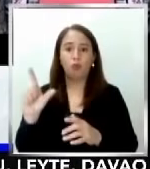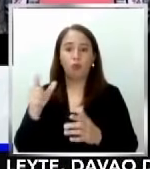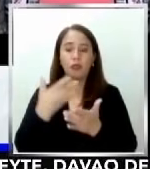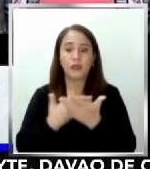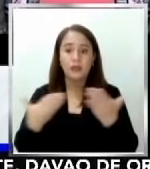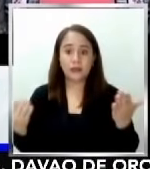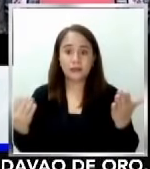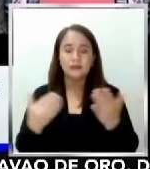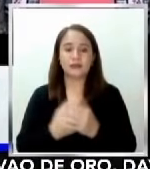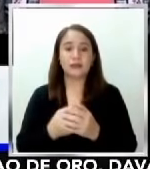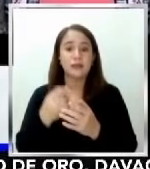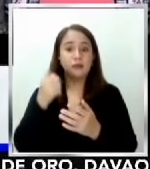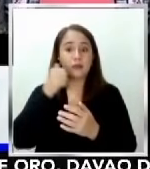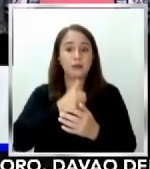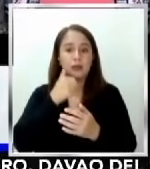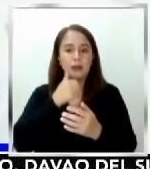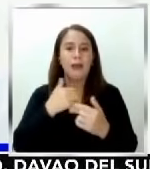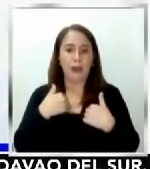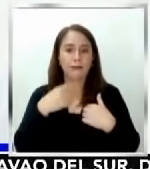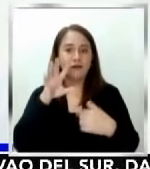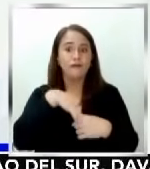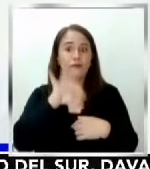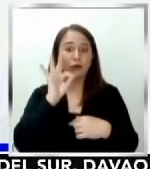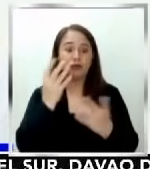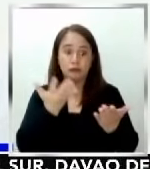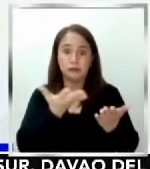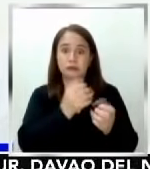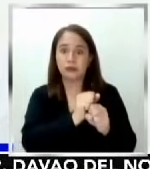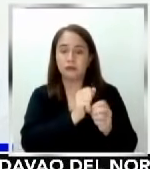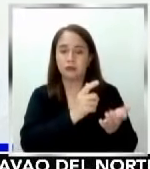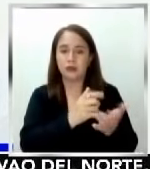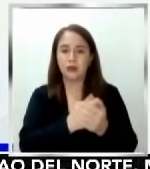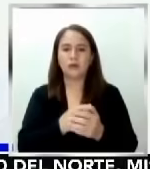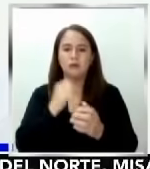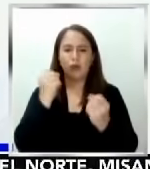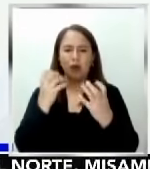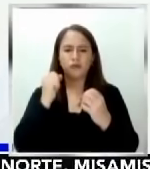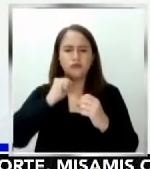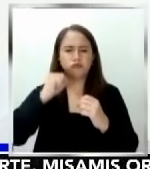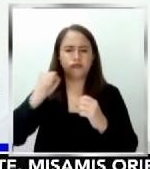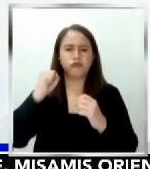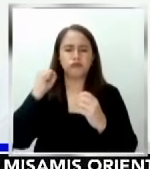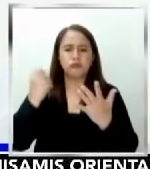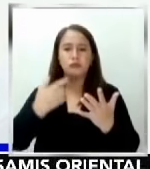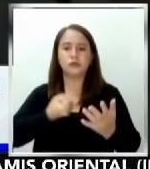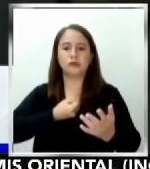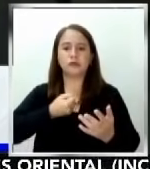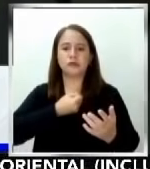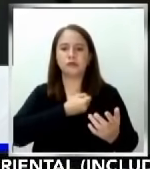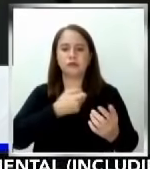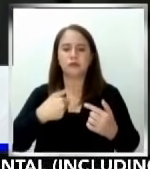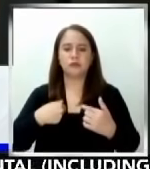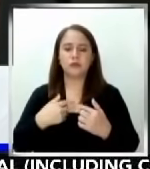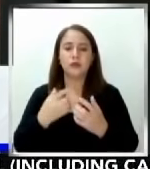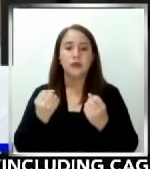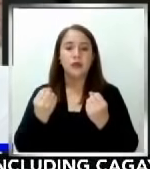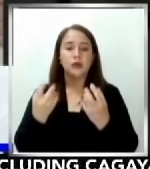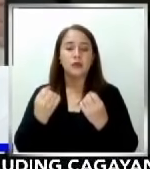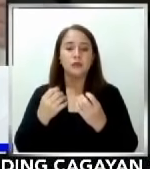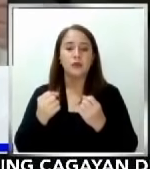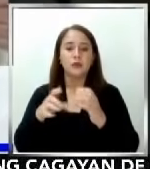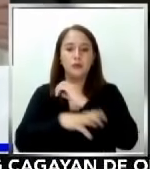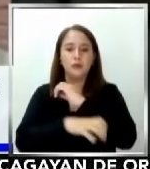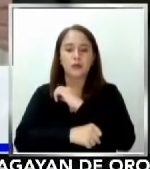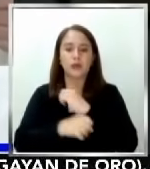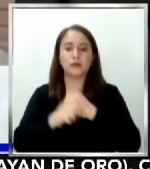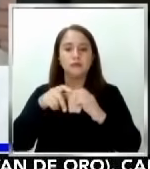nitong babae ay na-recover sa kanila. Multiple stab wounds na karamihan sa dibdib ang tinamo ni Antasuda. Kasong robbery with homicide ay